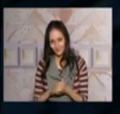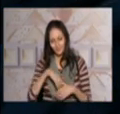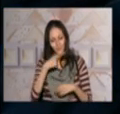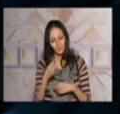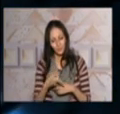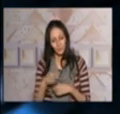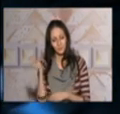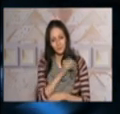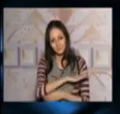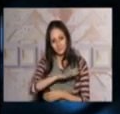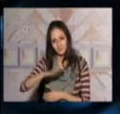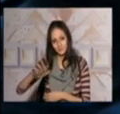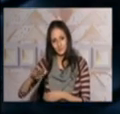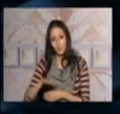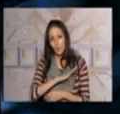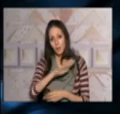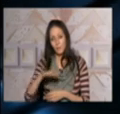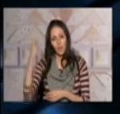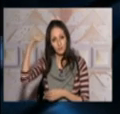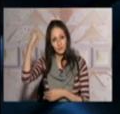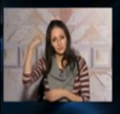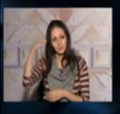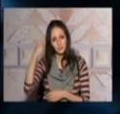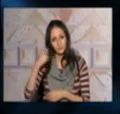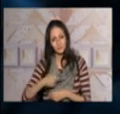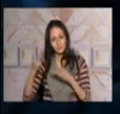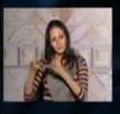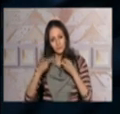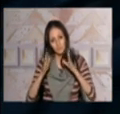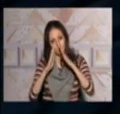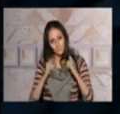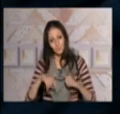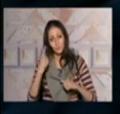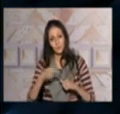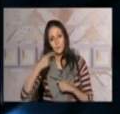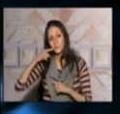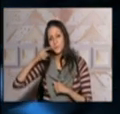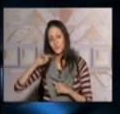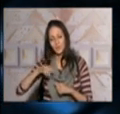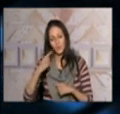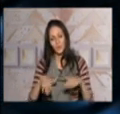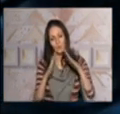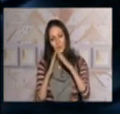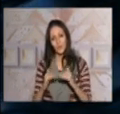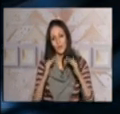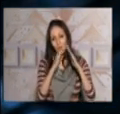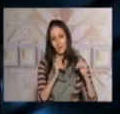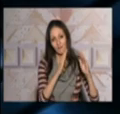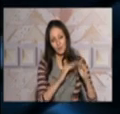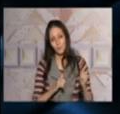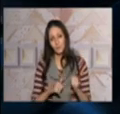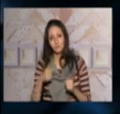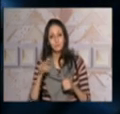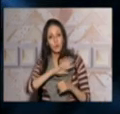واطلالهم على البحر الاسود بزياره مصر والاسكندريه والاهرامات والاطلاله على البحر المتوسط والبحر